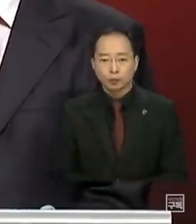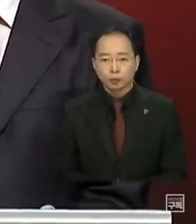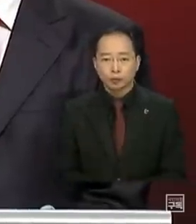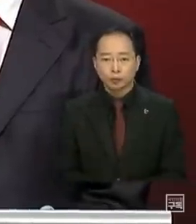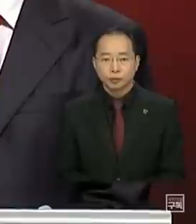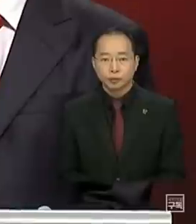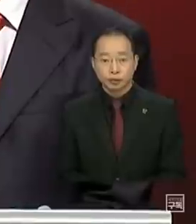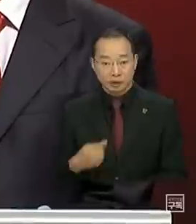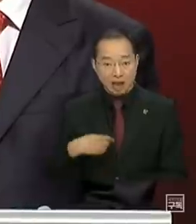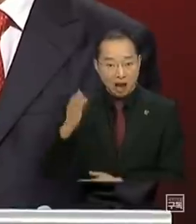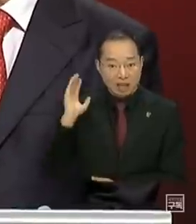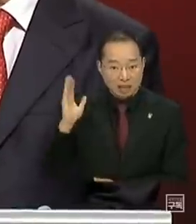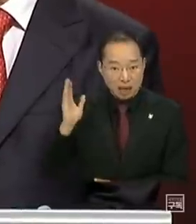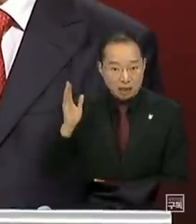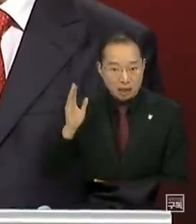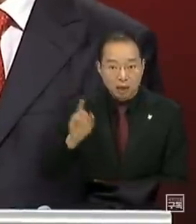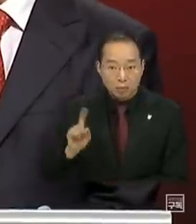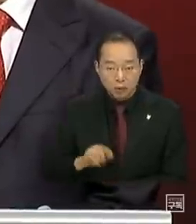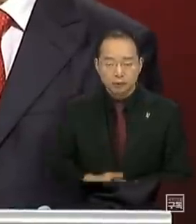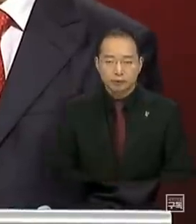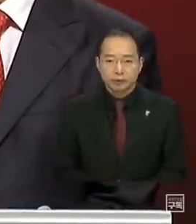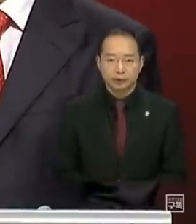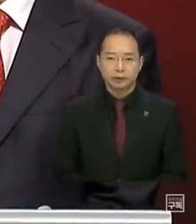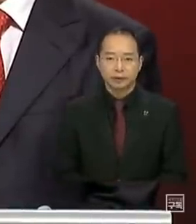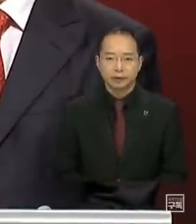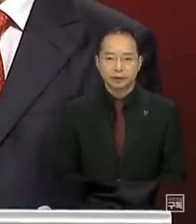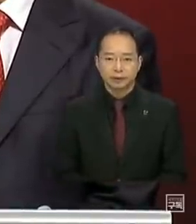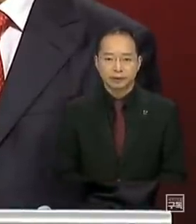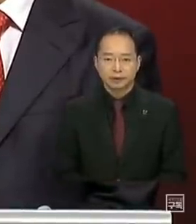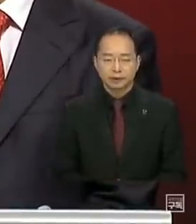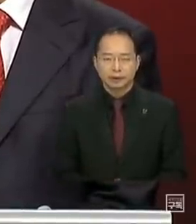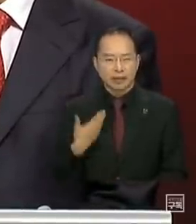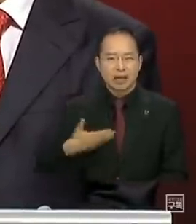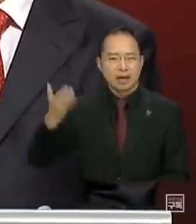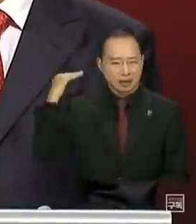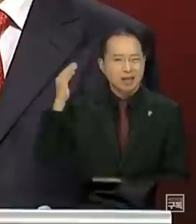제가 이야기하는 것은 그런 이야기를 한 일이 있습니다.